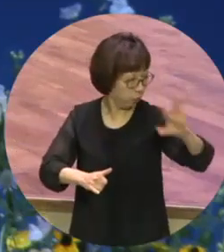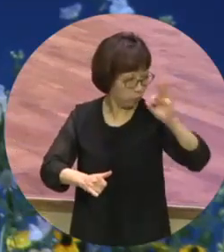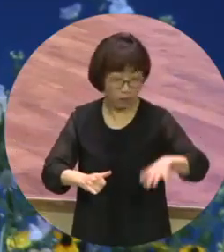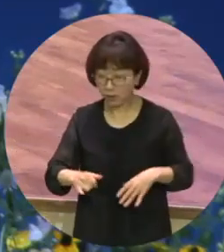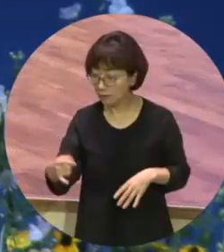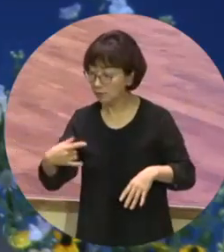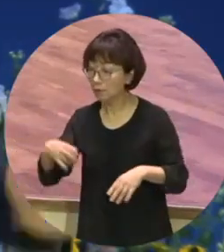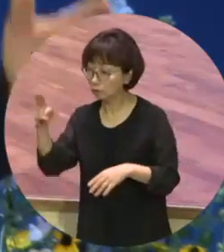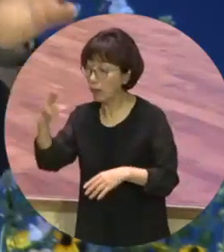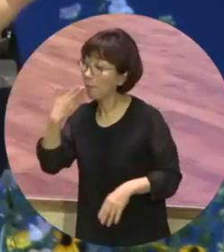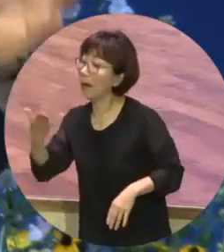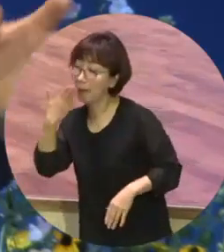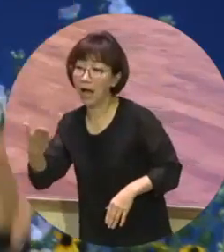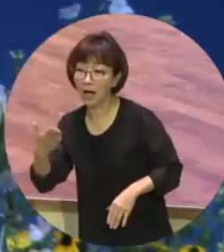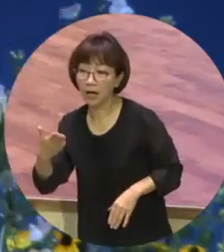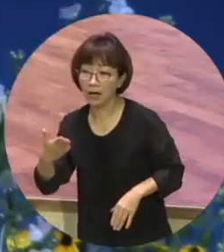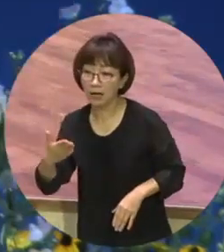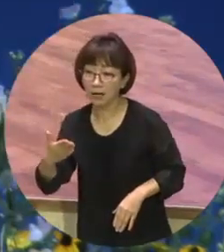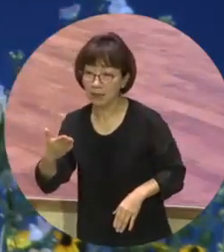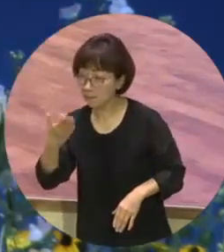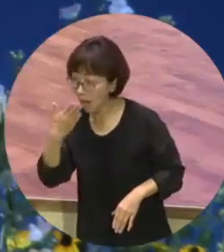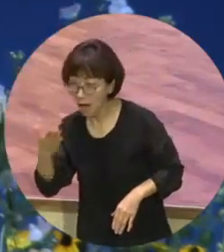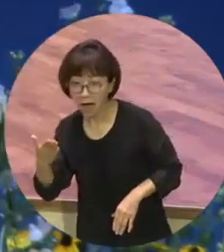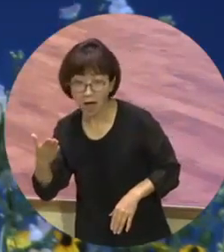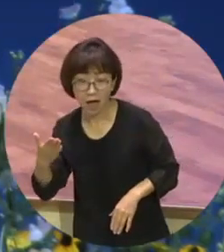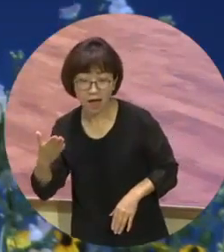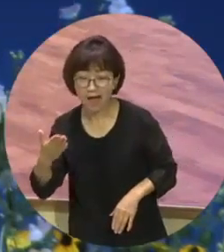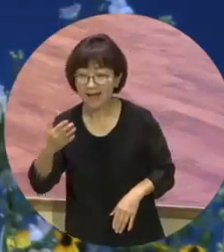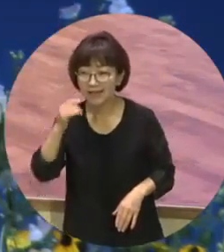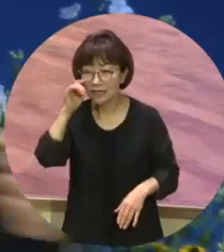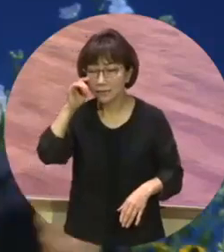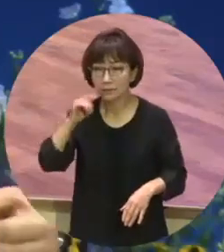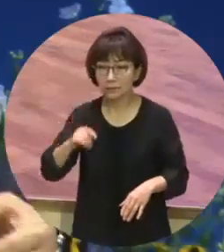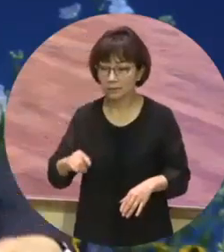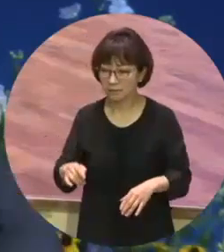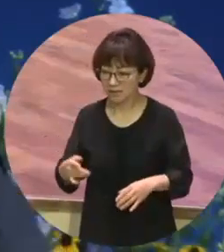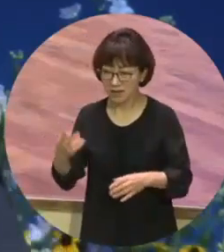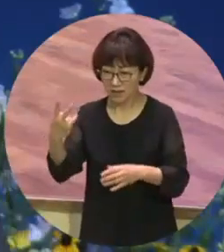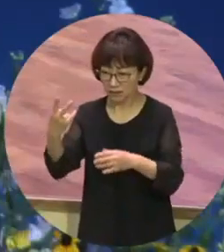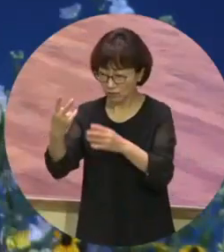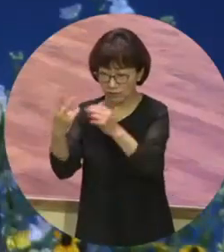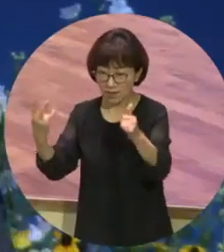여호수아 갈렙이 와서 난리가 났단 말이에요. 도리어 옷을 찢으면서